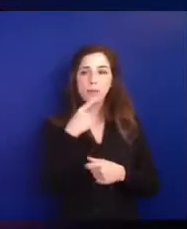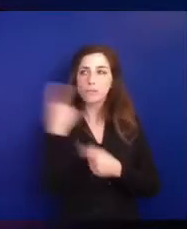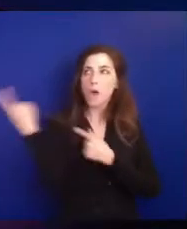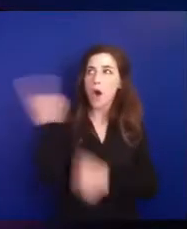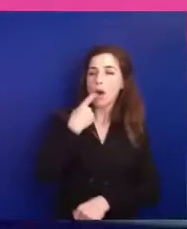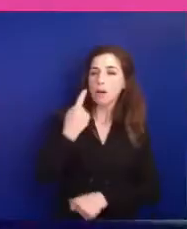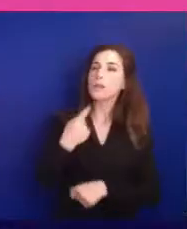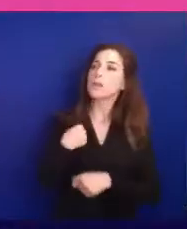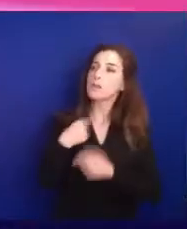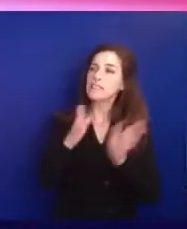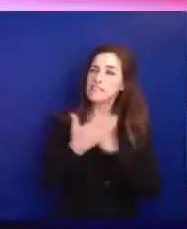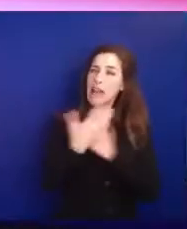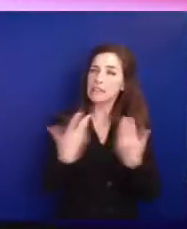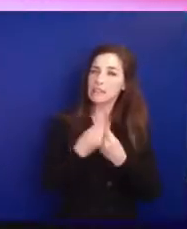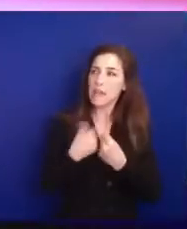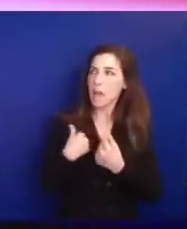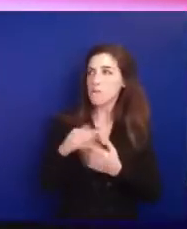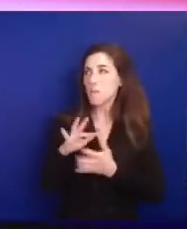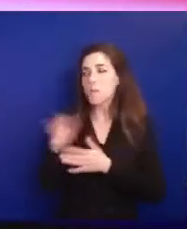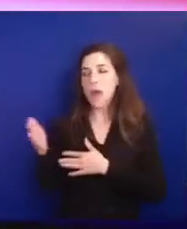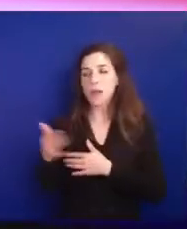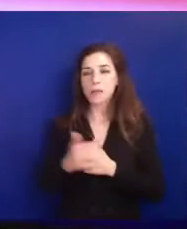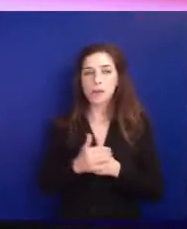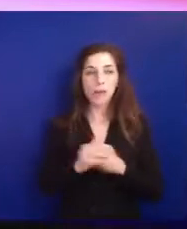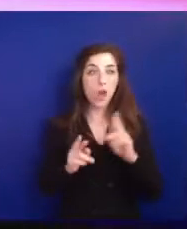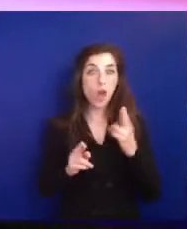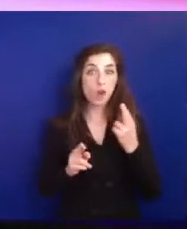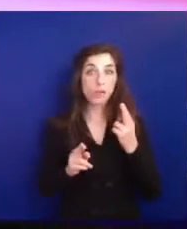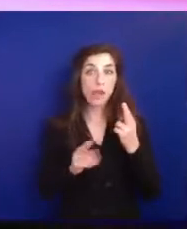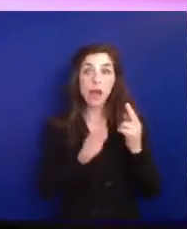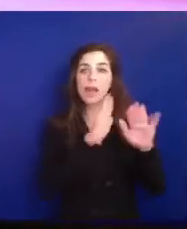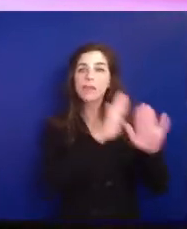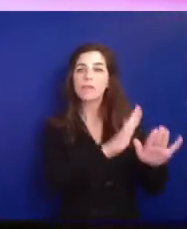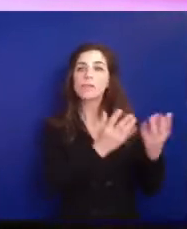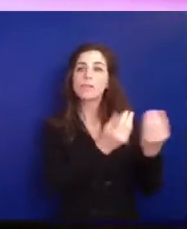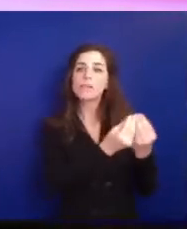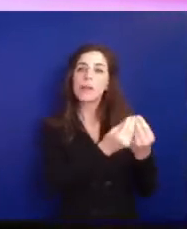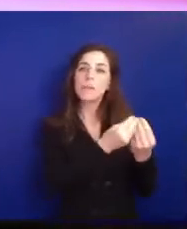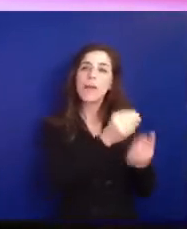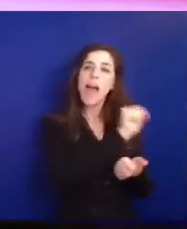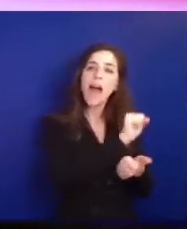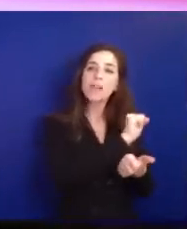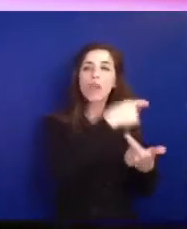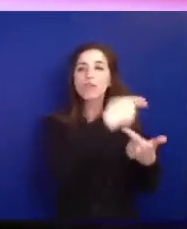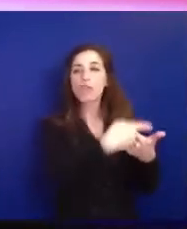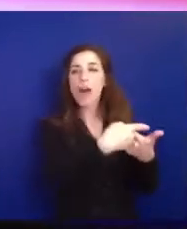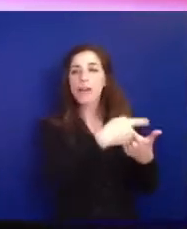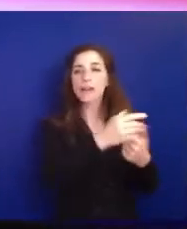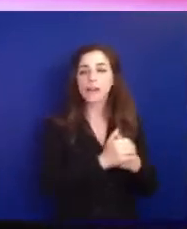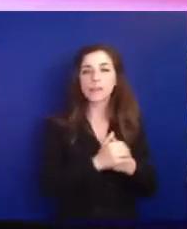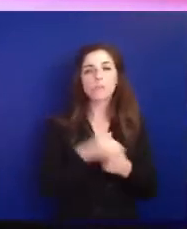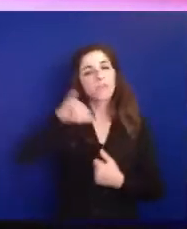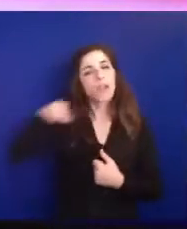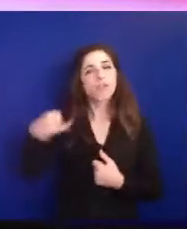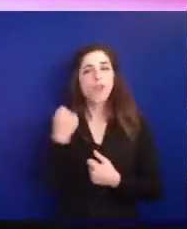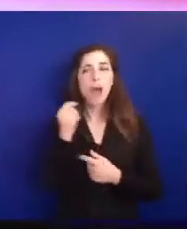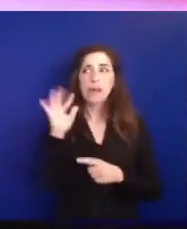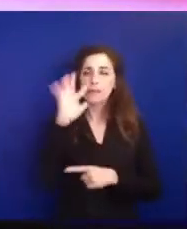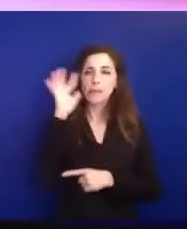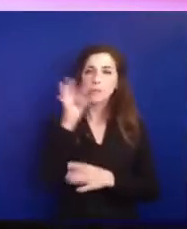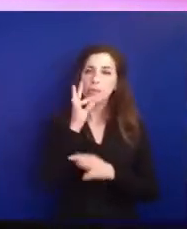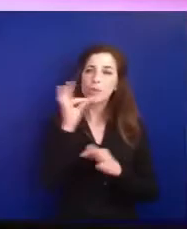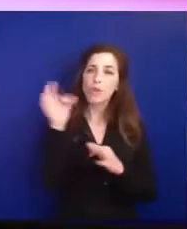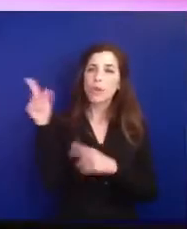lui e rosari e rimase con angelo gianni giacca si mostrava dolce mi baciava